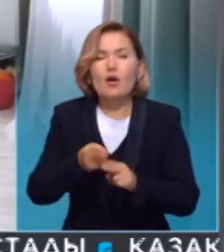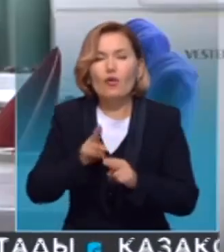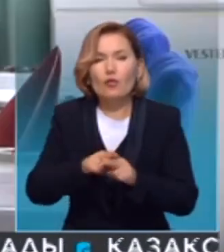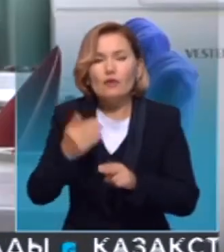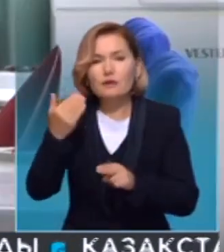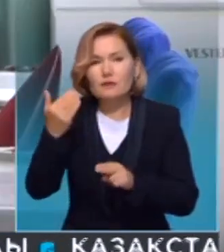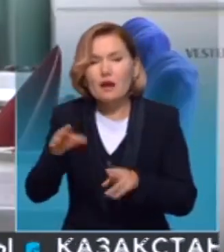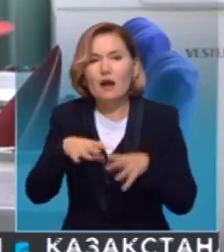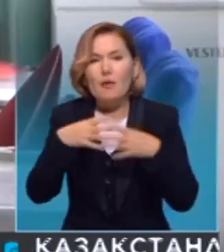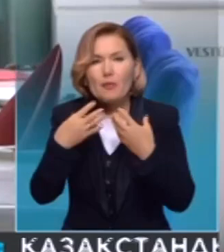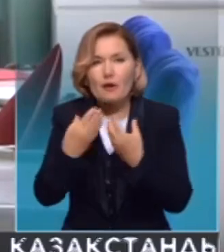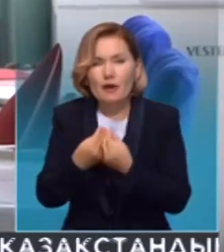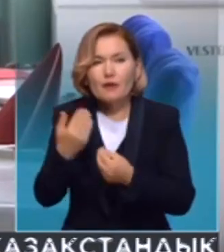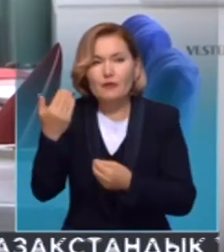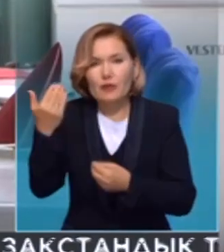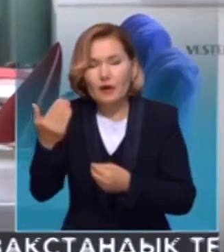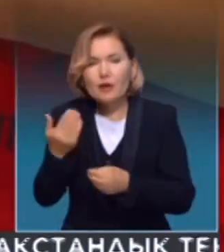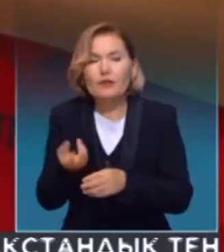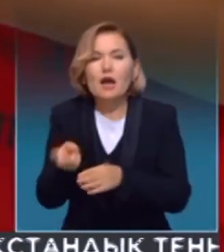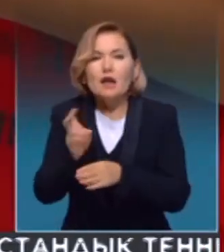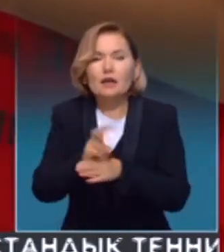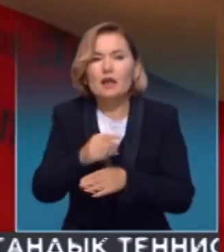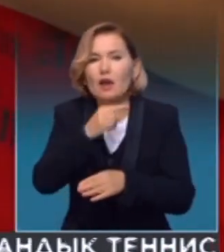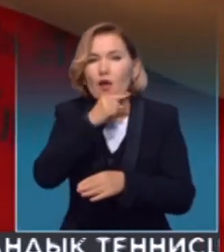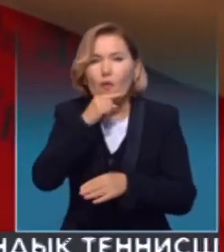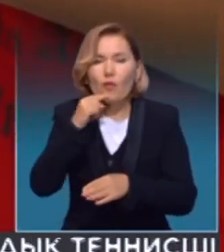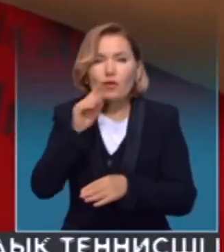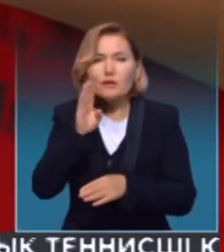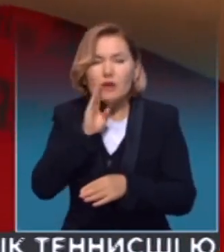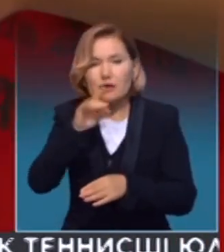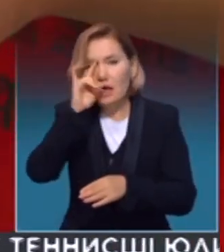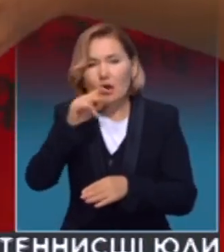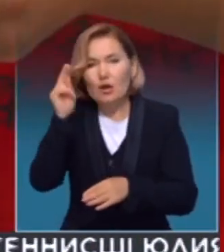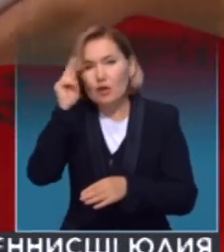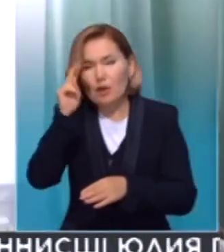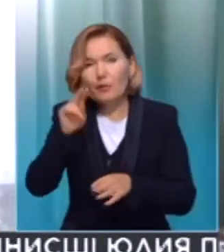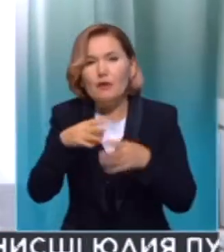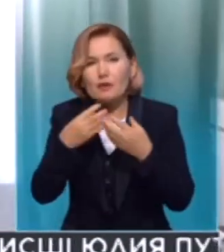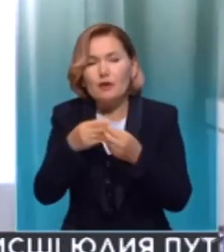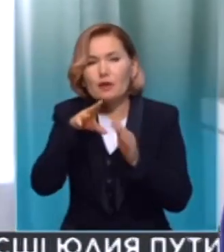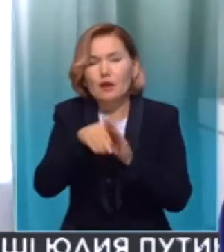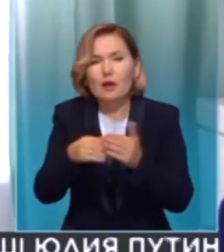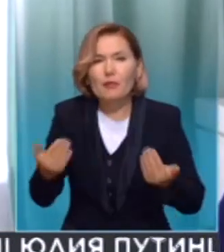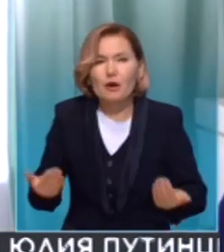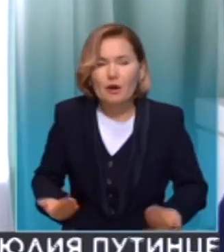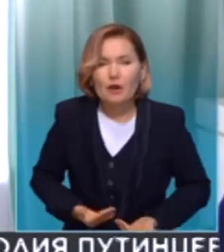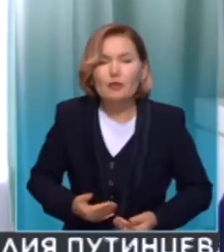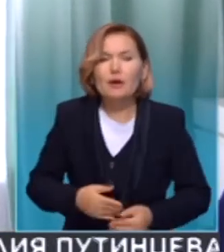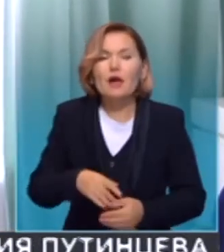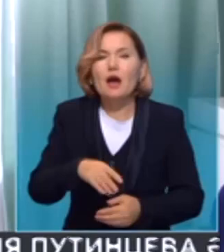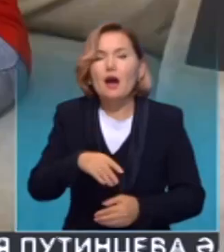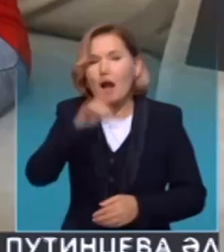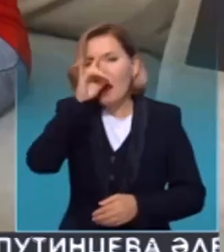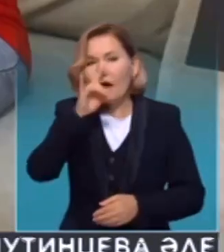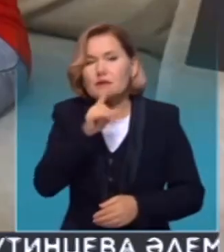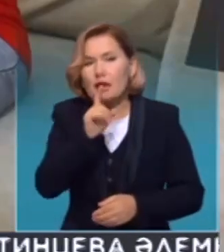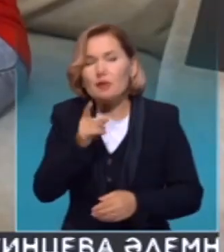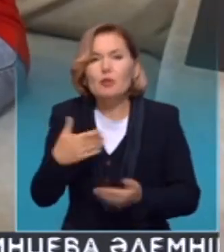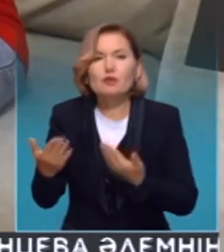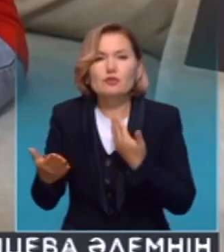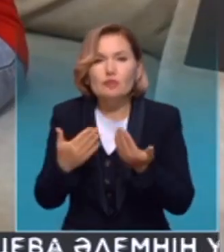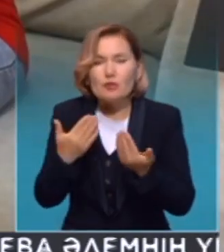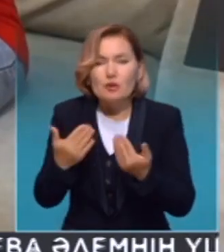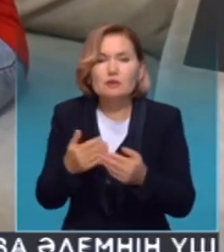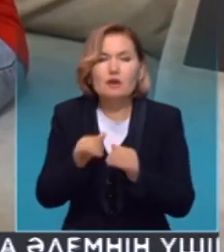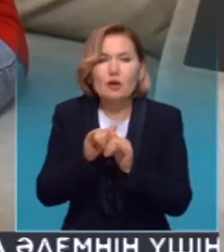келген Владиславаның қазақша сөздік қорым олая түскен. Қонақжай отбасына келіп қосылған жасөспірімге үйдегі адамдармен тіл табысу қиынға соқпады.